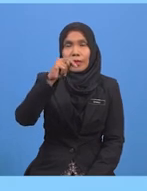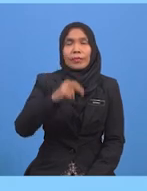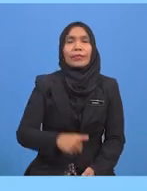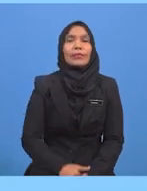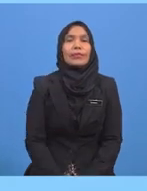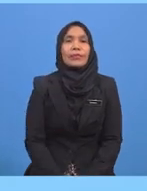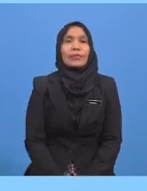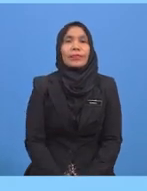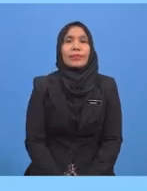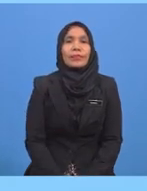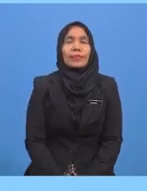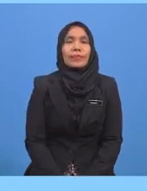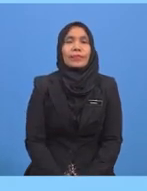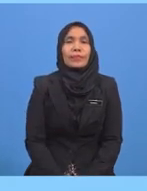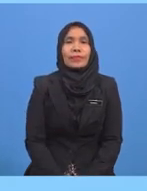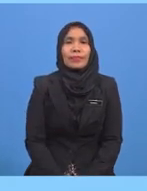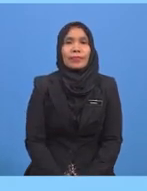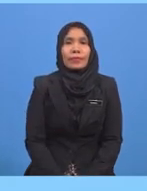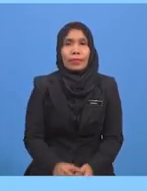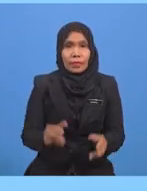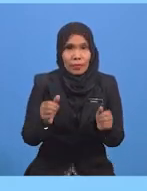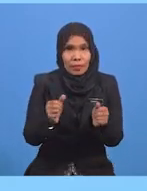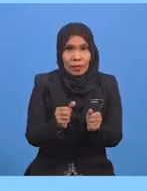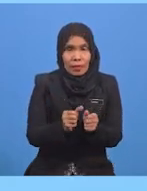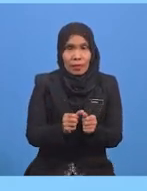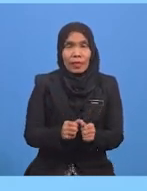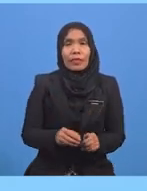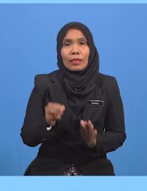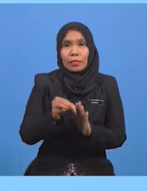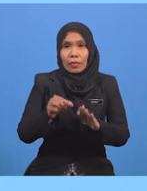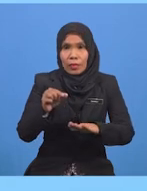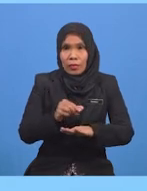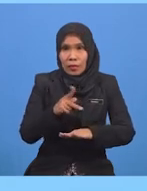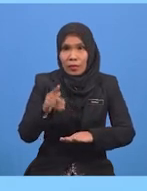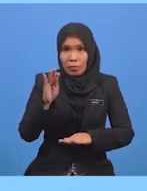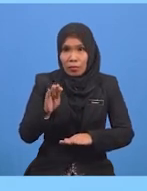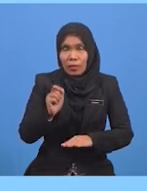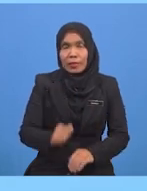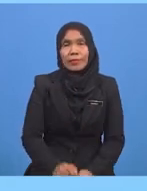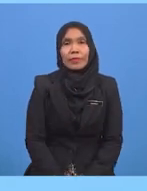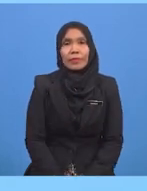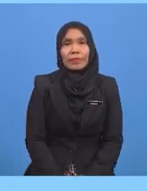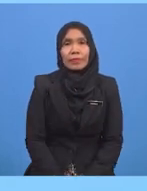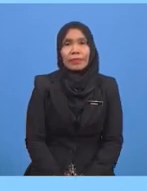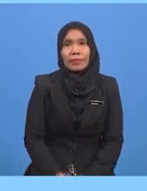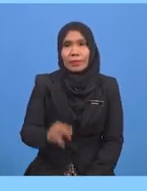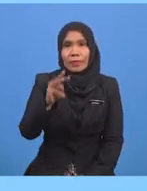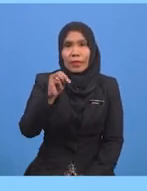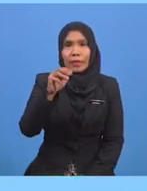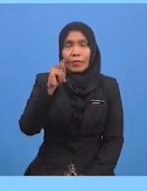Oleh itu, dengan menggunakan petua kosinus, MN kuasa